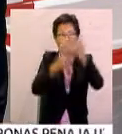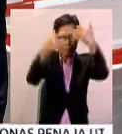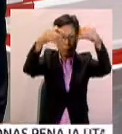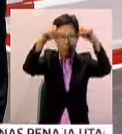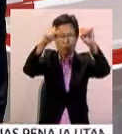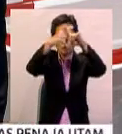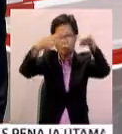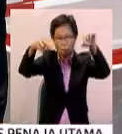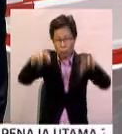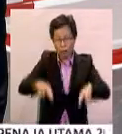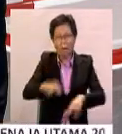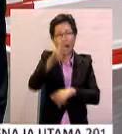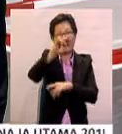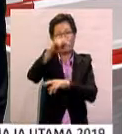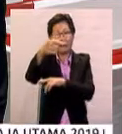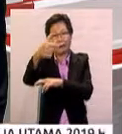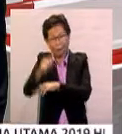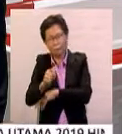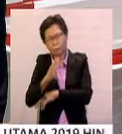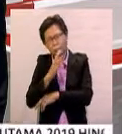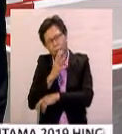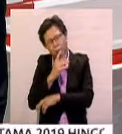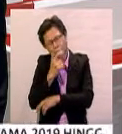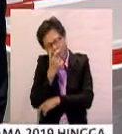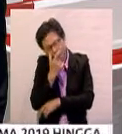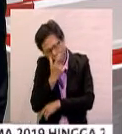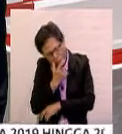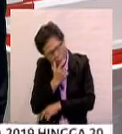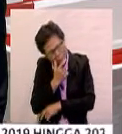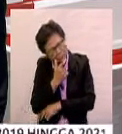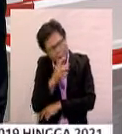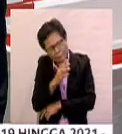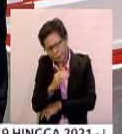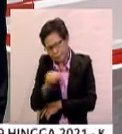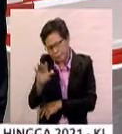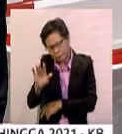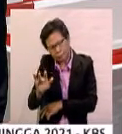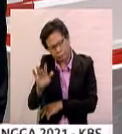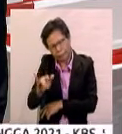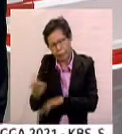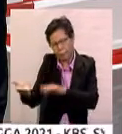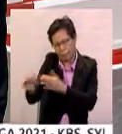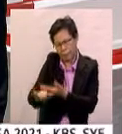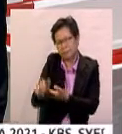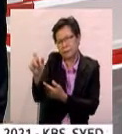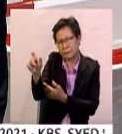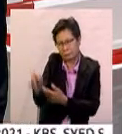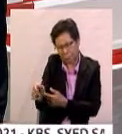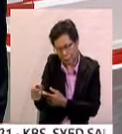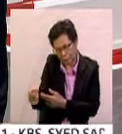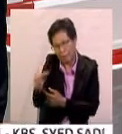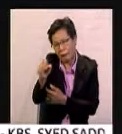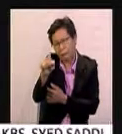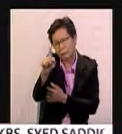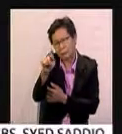Nga Kor Ming menzahirkan kesedihan dan simpati ke atas pepergian mendiang.